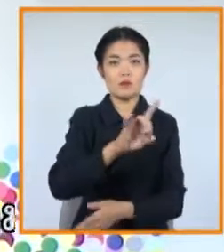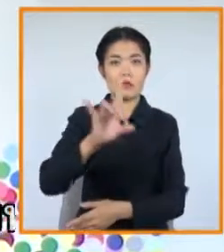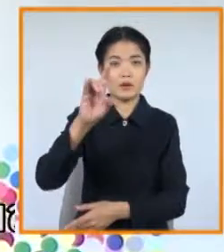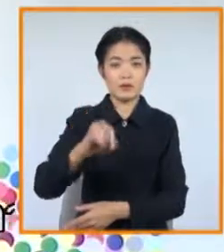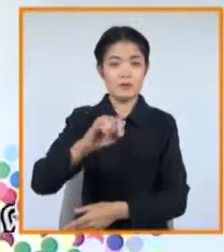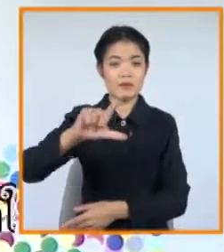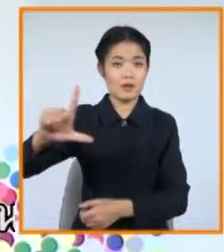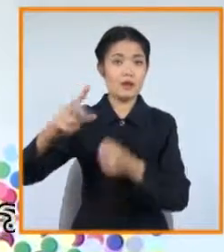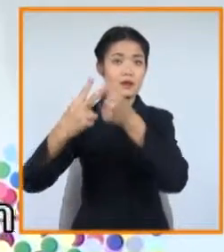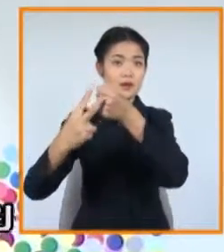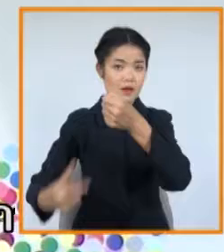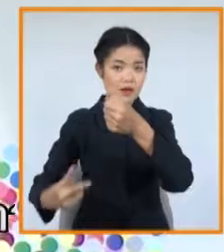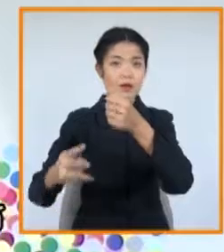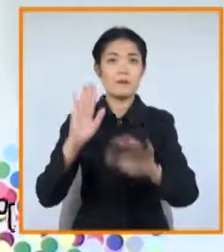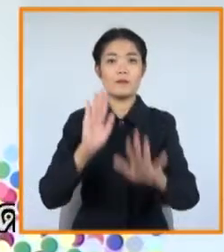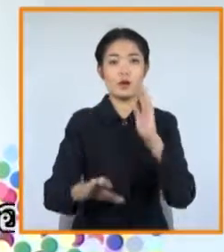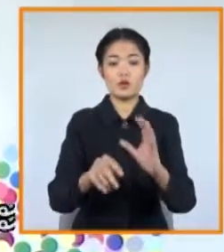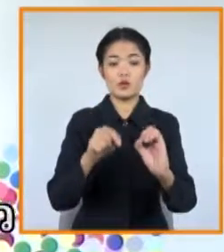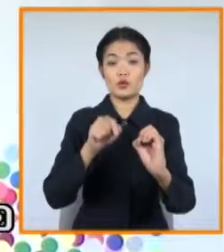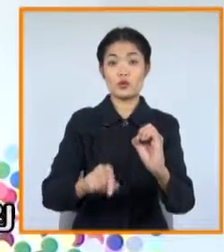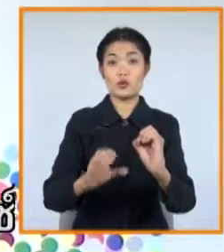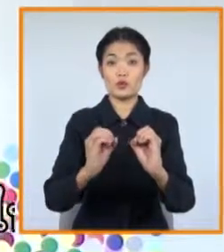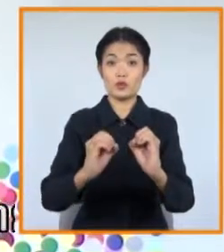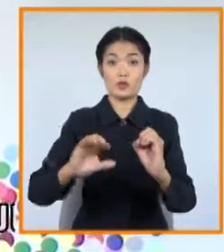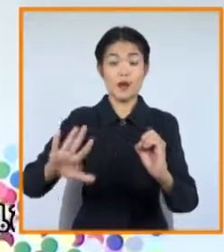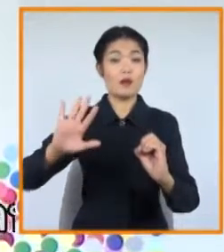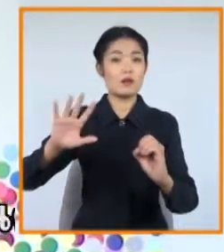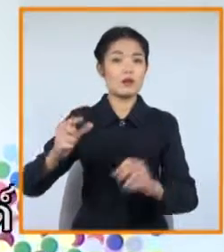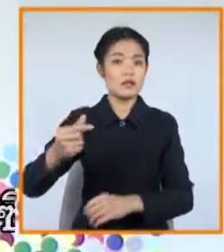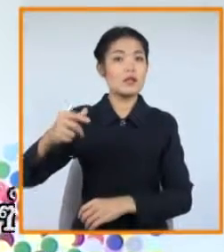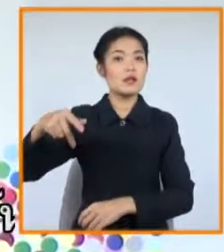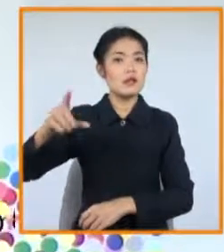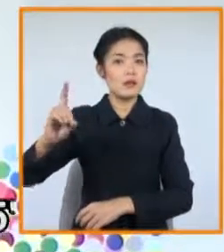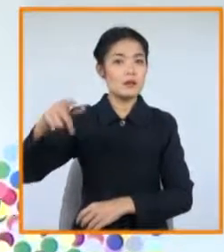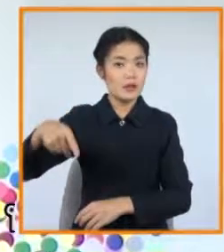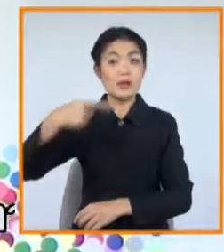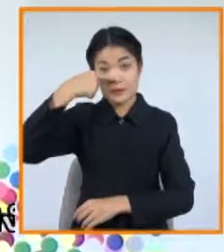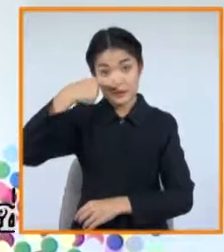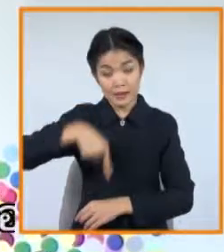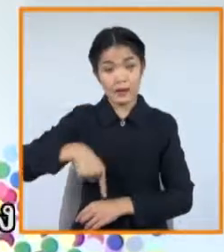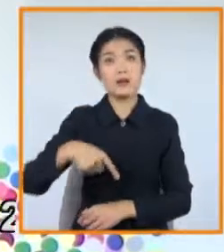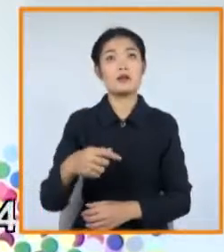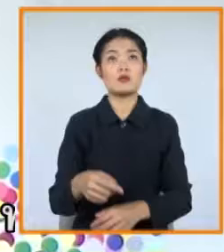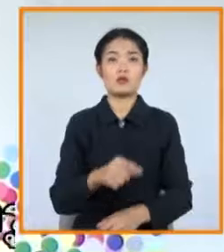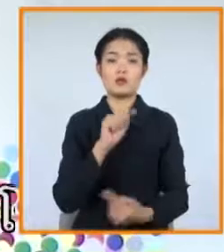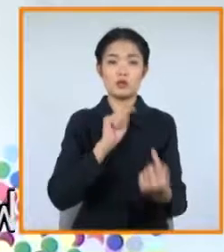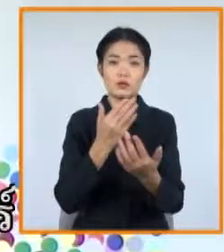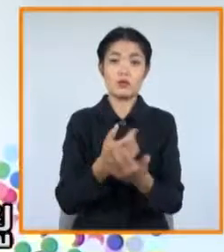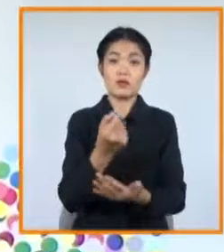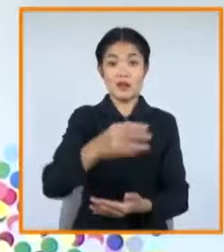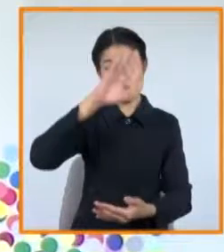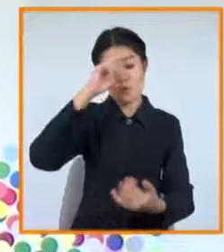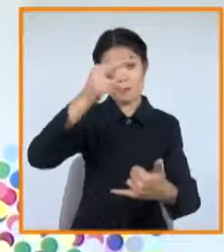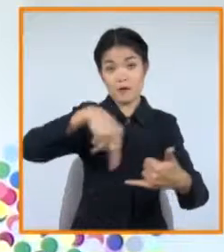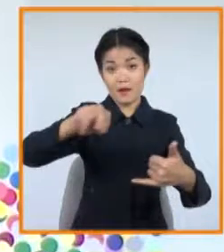าร์สหรัฐต่อปีหรือร้อยละ 0.05 ของ GDP ของไทยสำหรับการจัดค่ารักษาพยาบาลการ